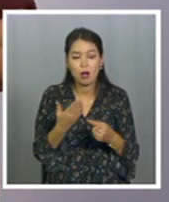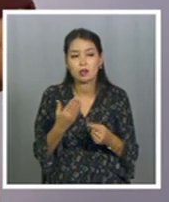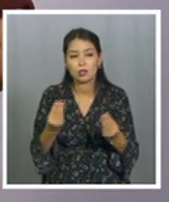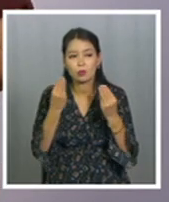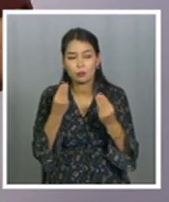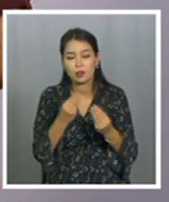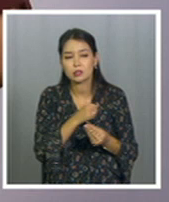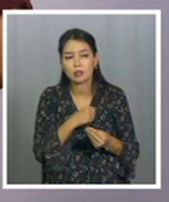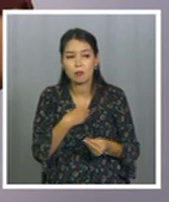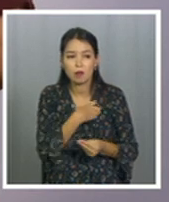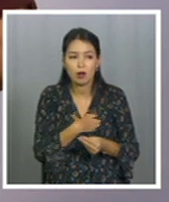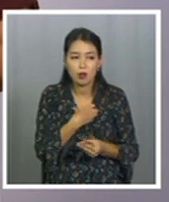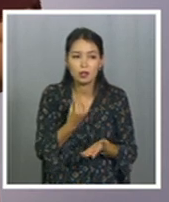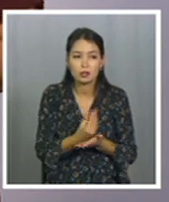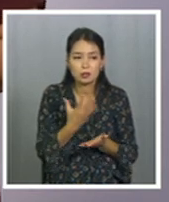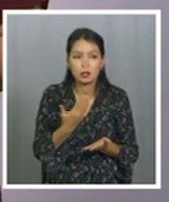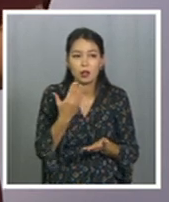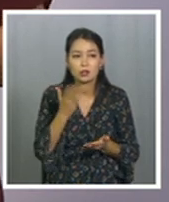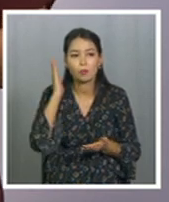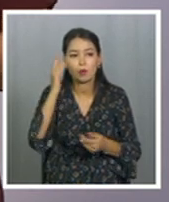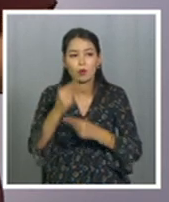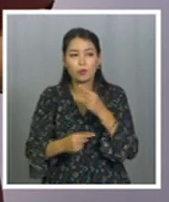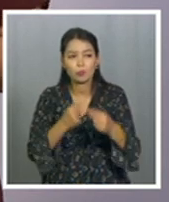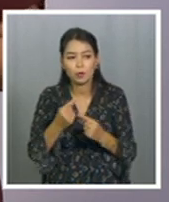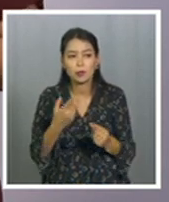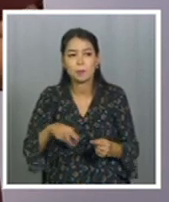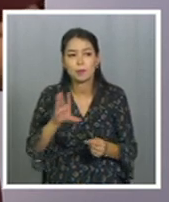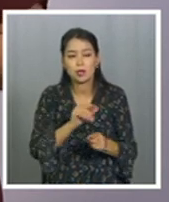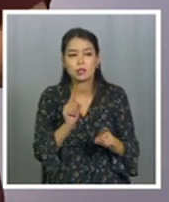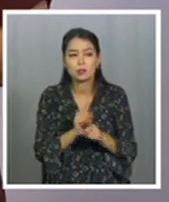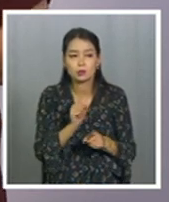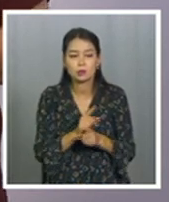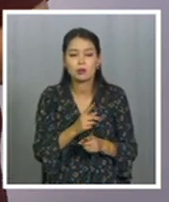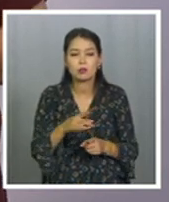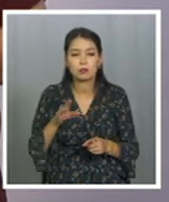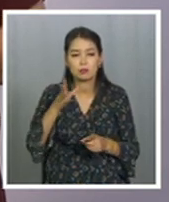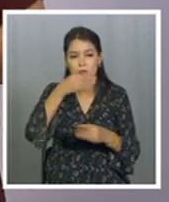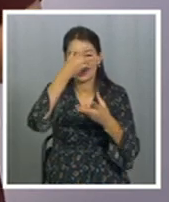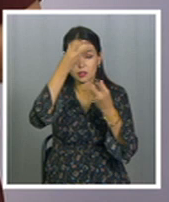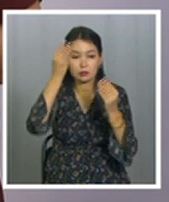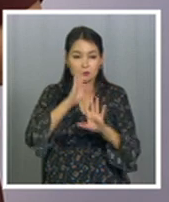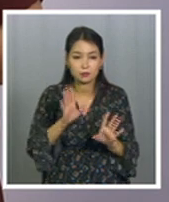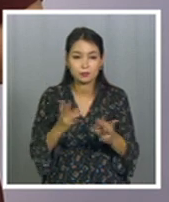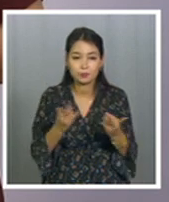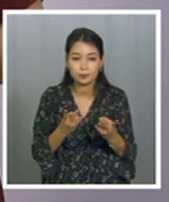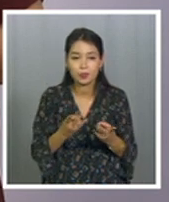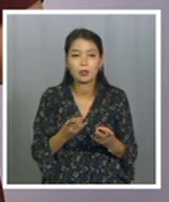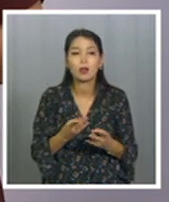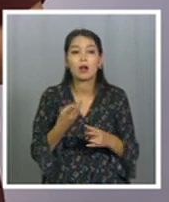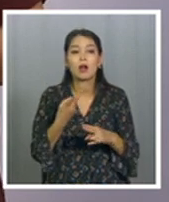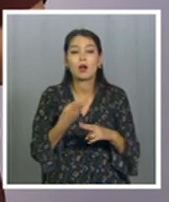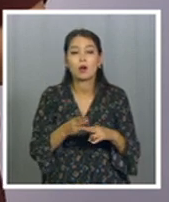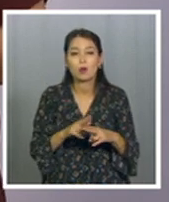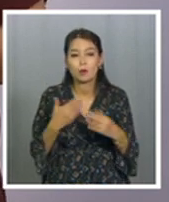құндылықтарымызды дәріптеп, келер ұрпаққа жеткізу баршамызға парыз екенін ұмытпаған жөн. Оқушылар, ендеше